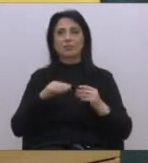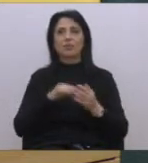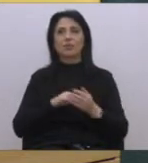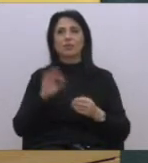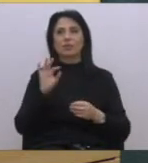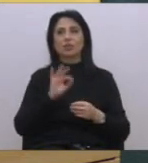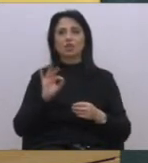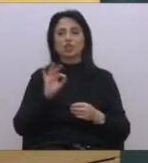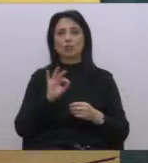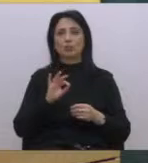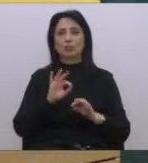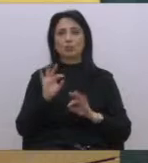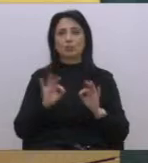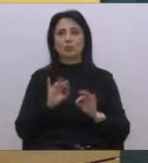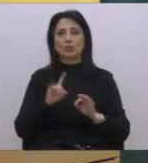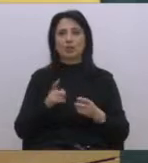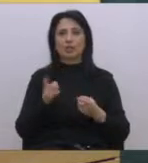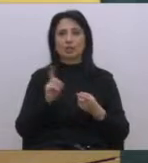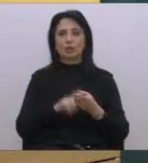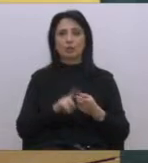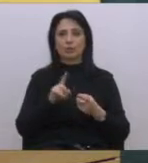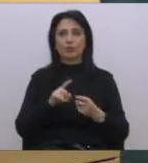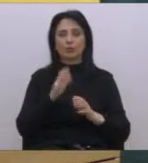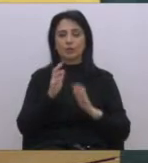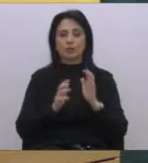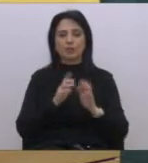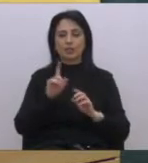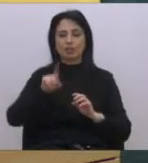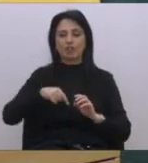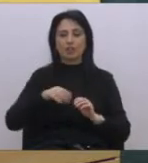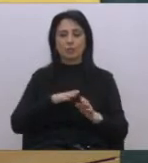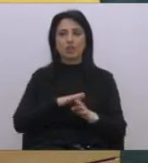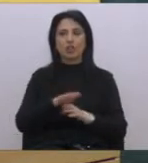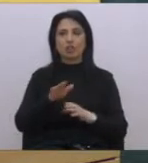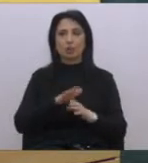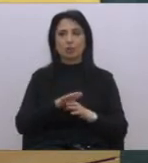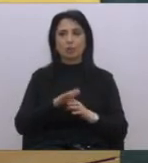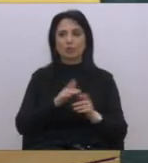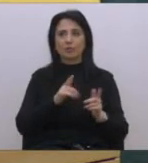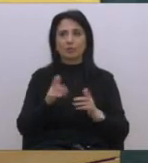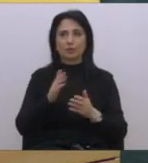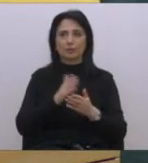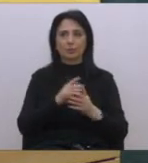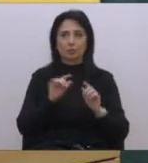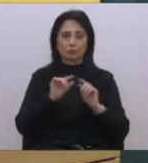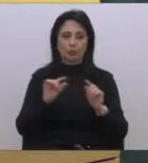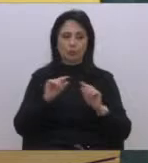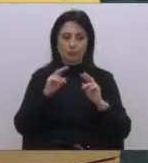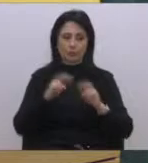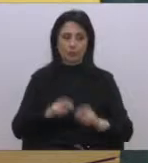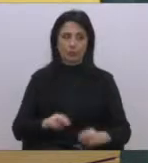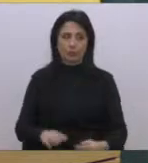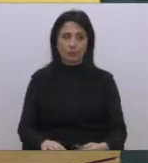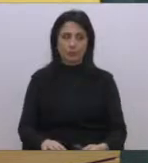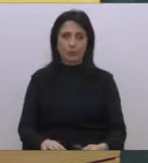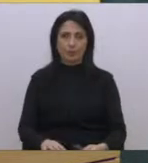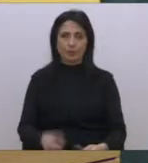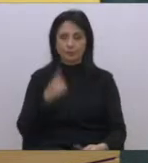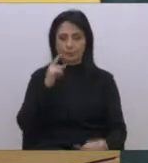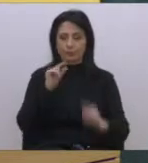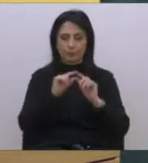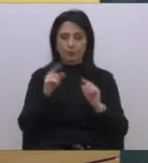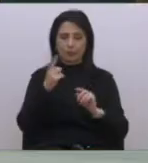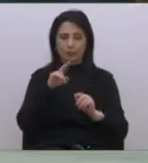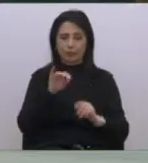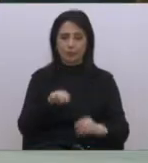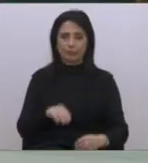șetanis, taubaze proiect, rațu ca și teba, țarte și orice valde bule pe șesul lebas, s-a doart, muhlo privit, am fel bistris. Eu am muhlis pe